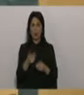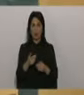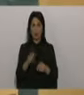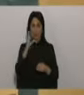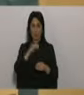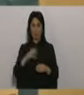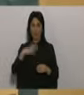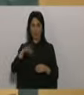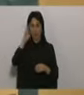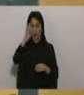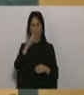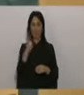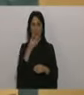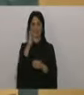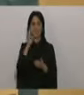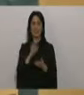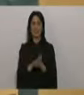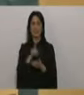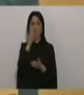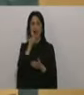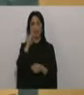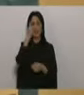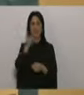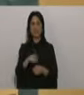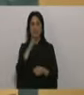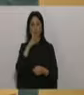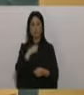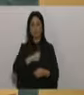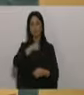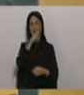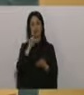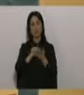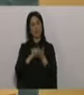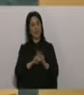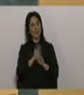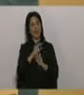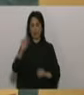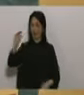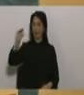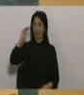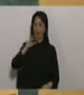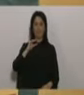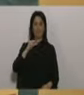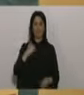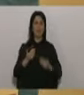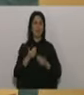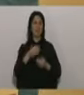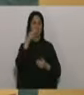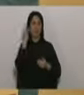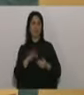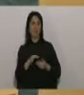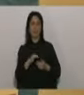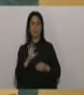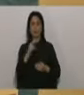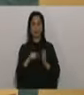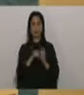მოახერხა საქართველოს ხელისუფლებამ, რომ ერთხელ და სამუდამოდ ადამიანმა ითვის, რომ როდესაც გავა პენსიაში, მას ექნება ღირსეული შემოსავალი და არა სოციალური